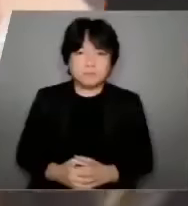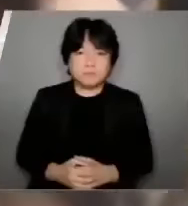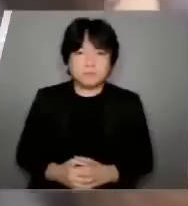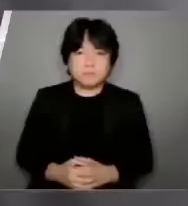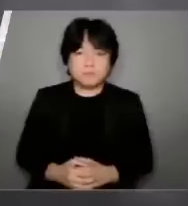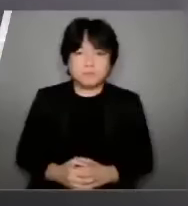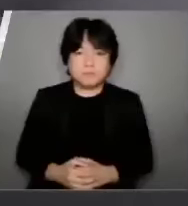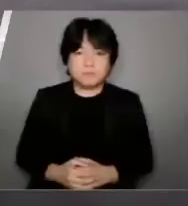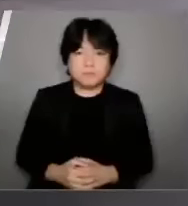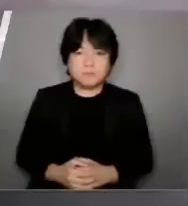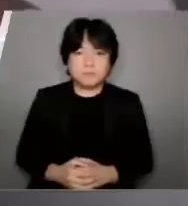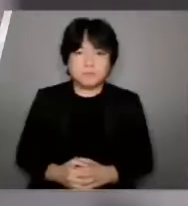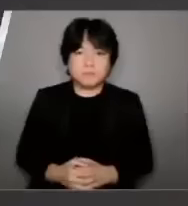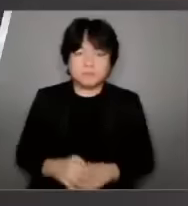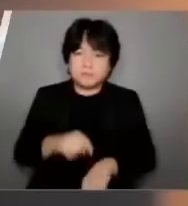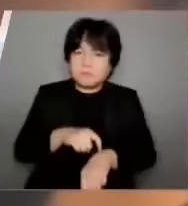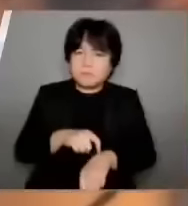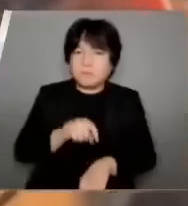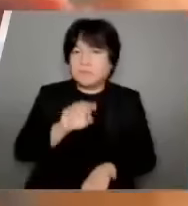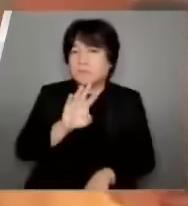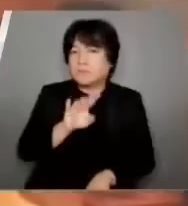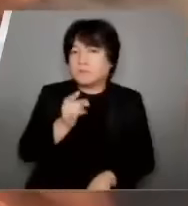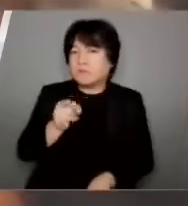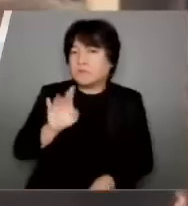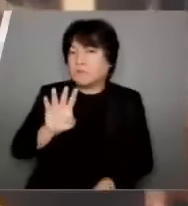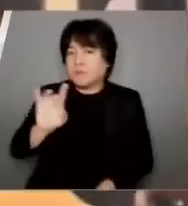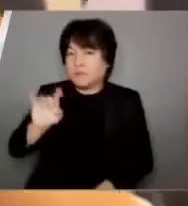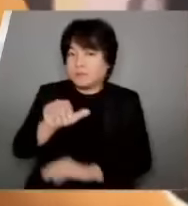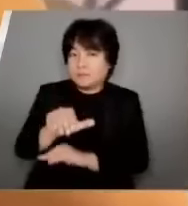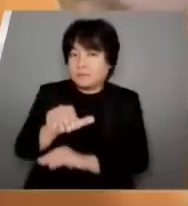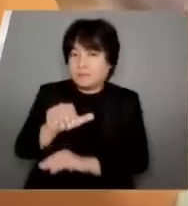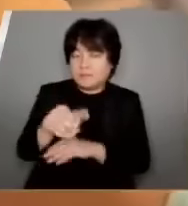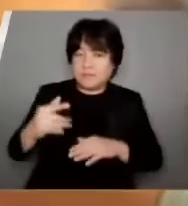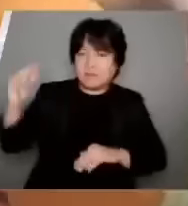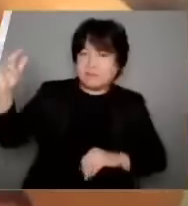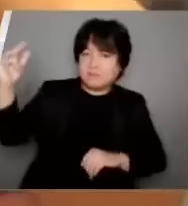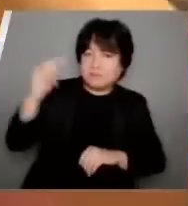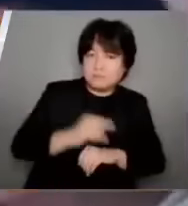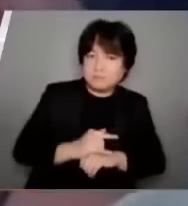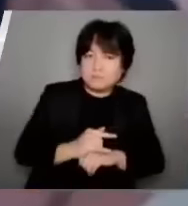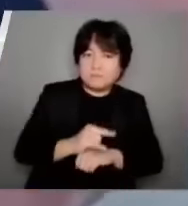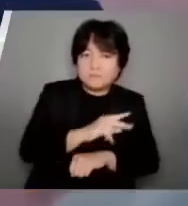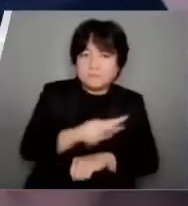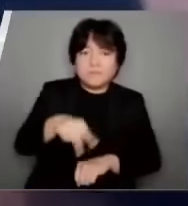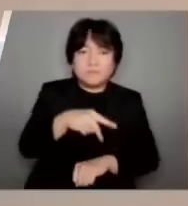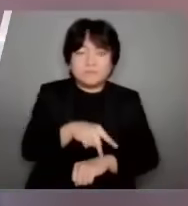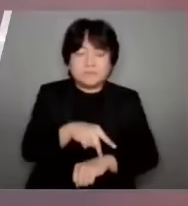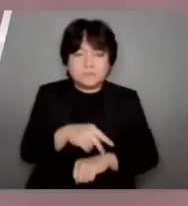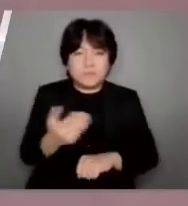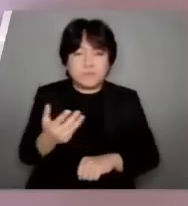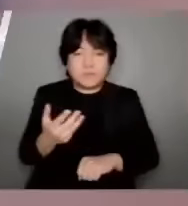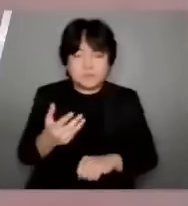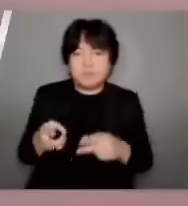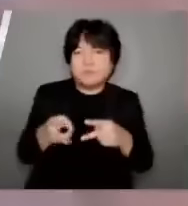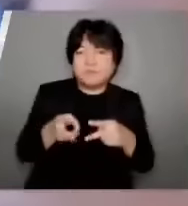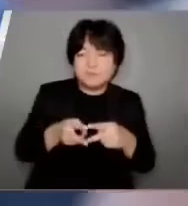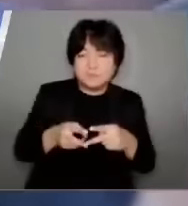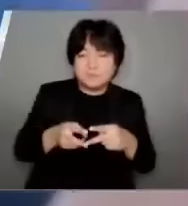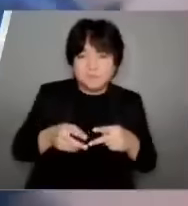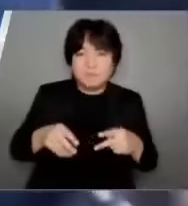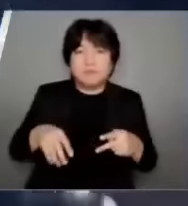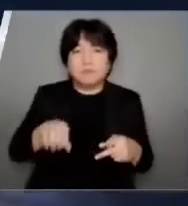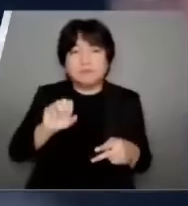4:48 ng hapon nang dumating sa NAIA Terminal 1 sina Sheila Guo at Cassandra Leong kasama ang mga tauhan ng National Bureau